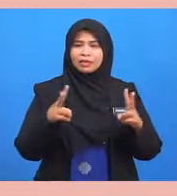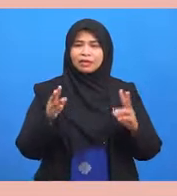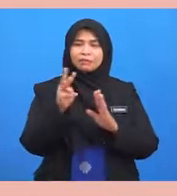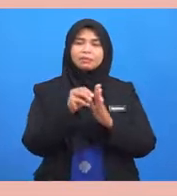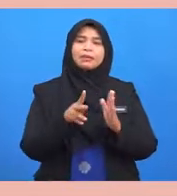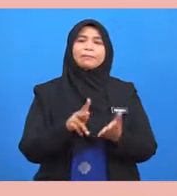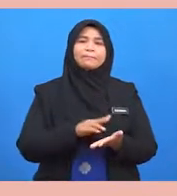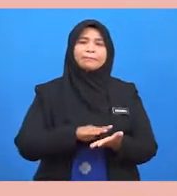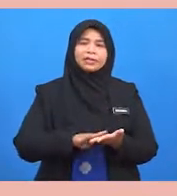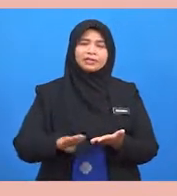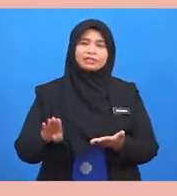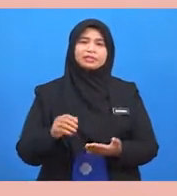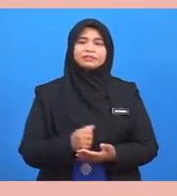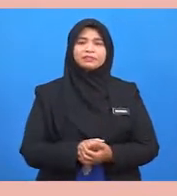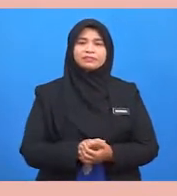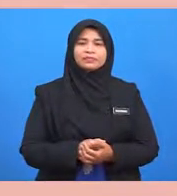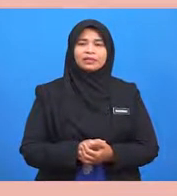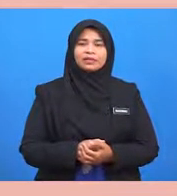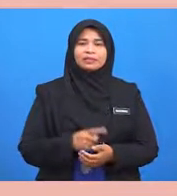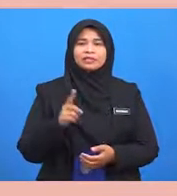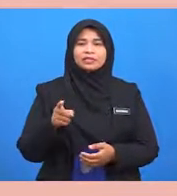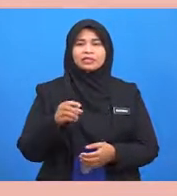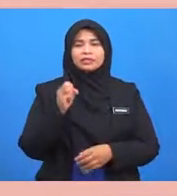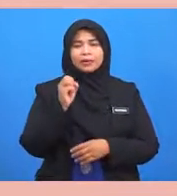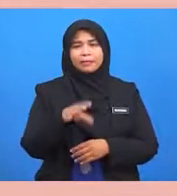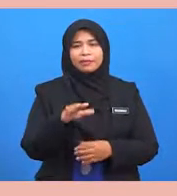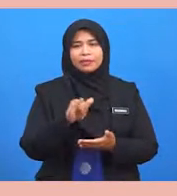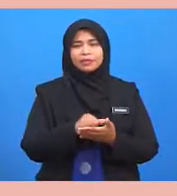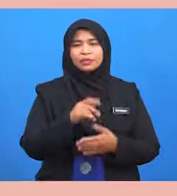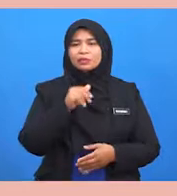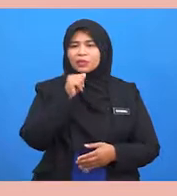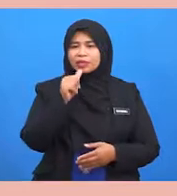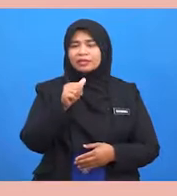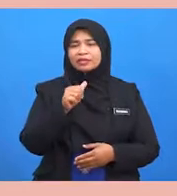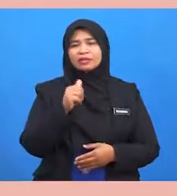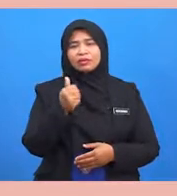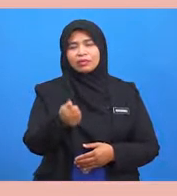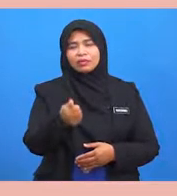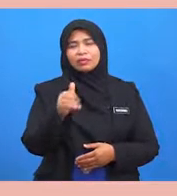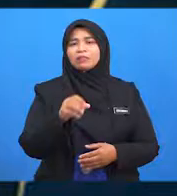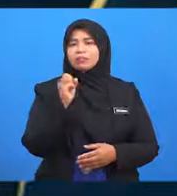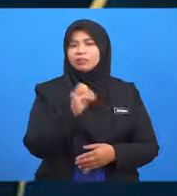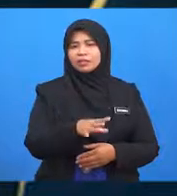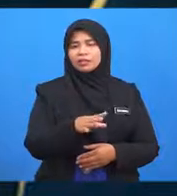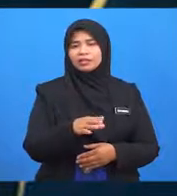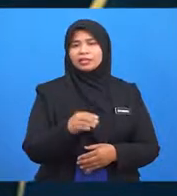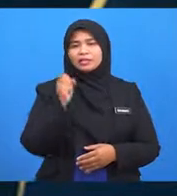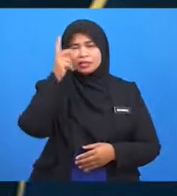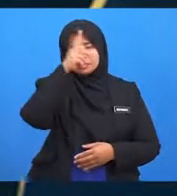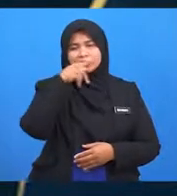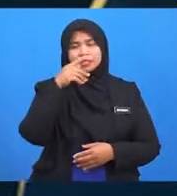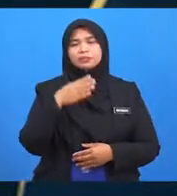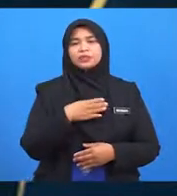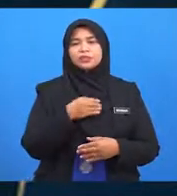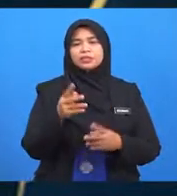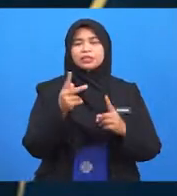orangnya. Meskipun sampah itu bukan kamu yang membuangnya. Sikap